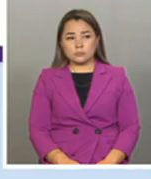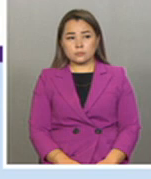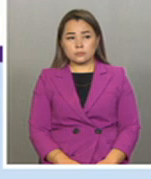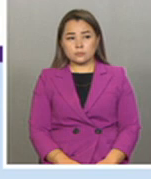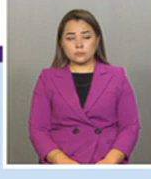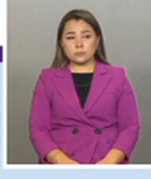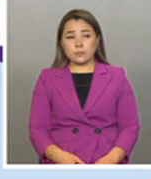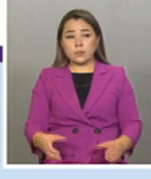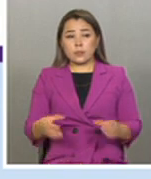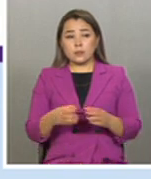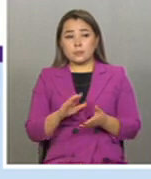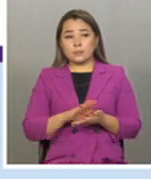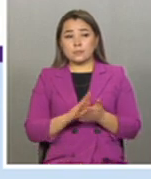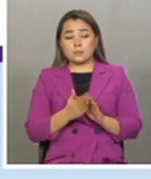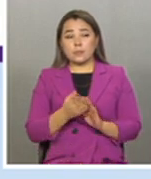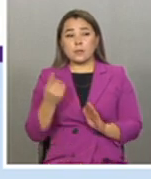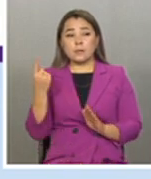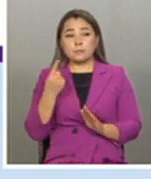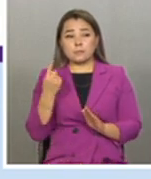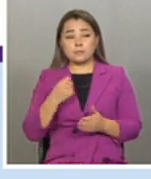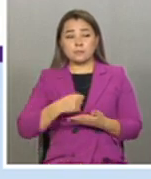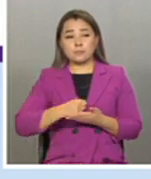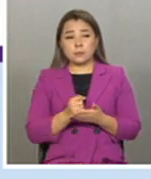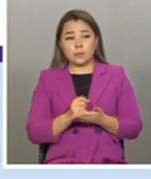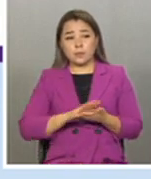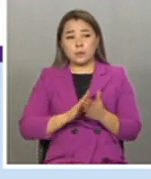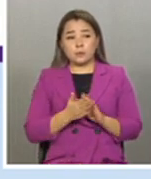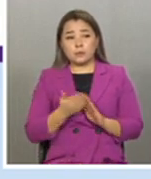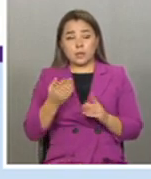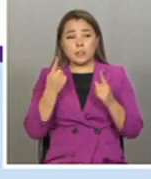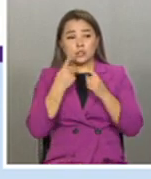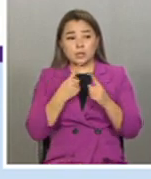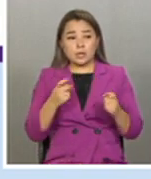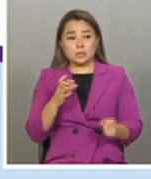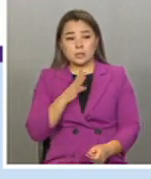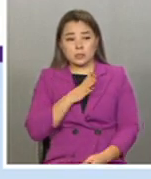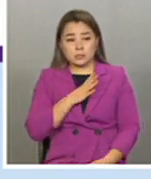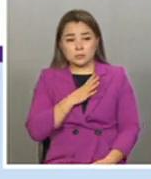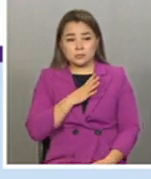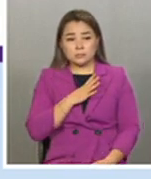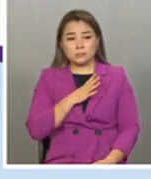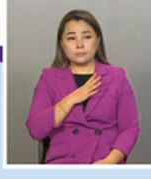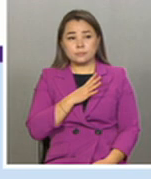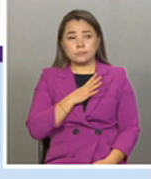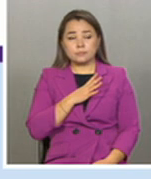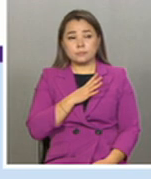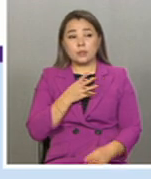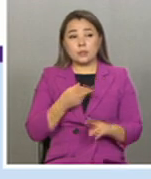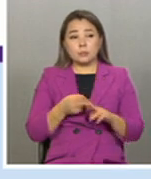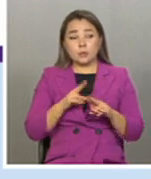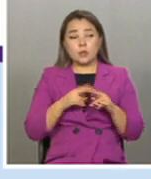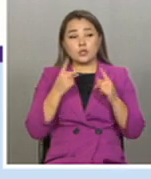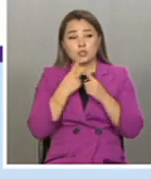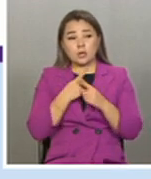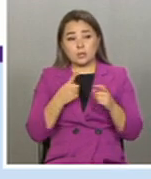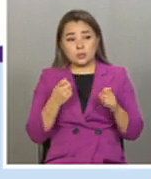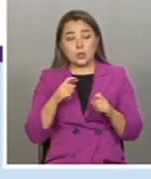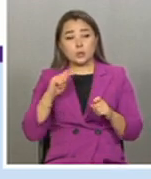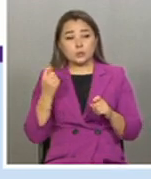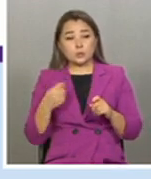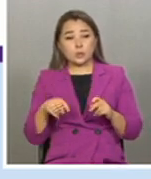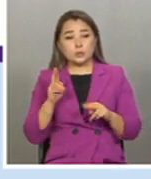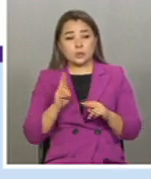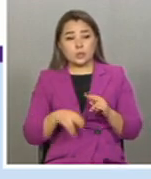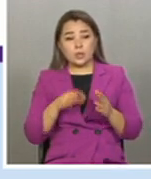үкіметі бірінші бітім туралы жарғы шығарған, яғни бұл жарғыда соғыстан шығу